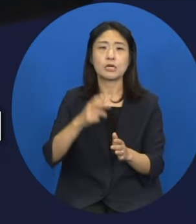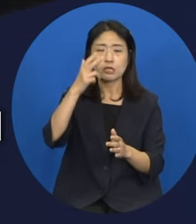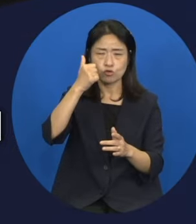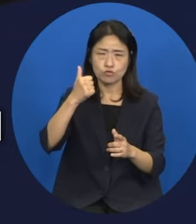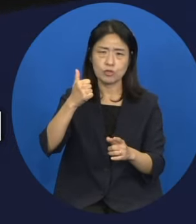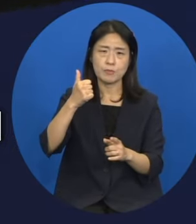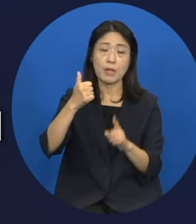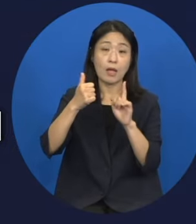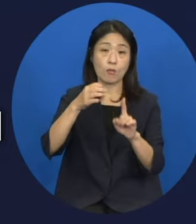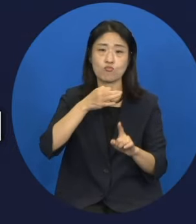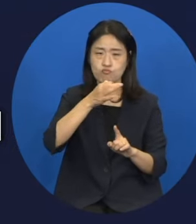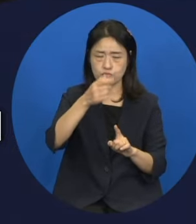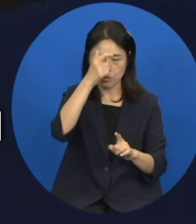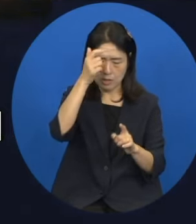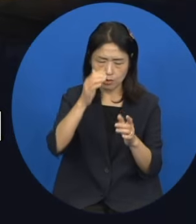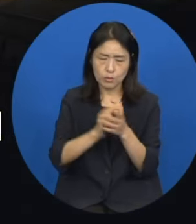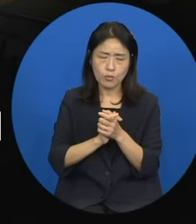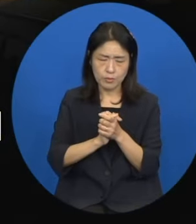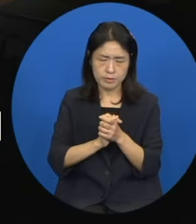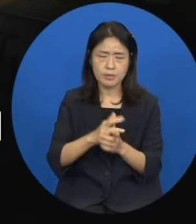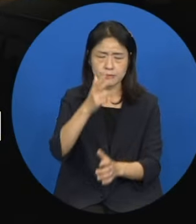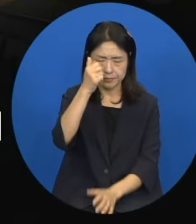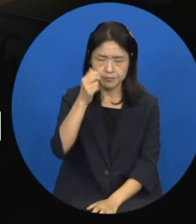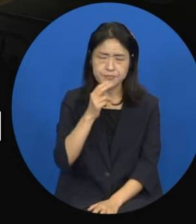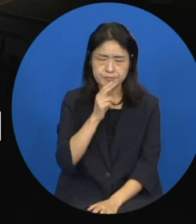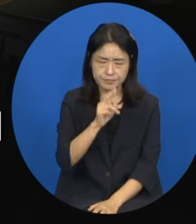주고 기도하겠습니다. 주여,